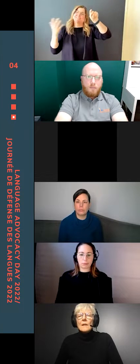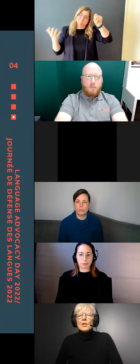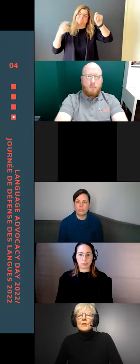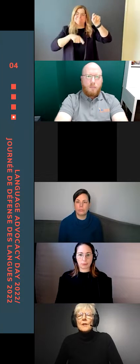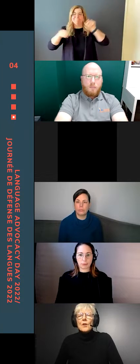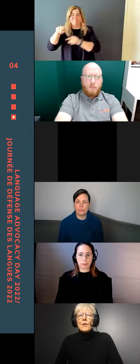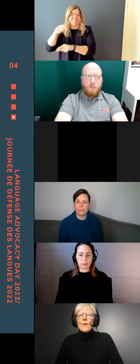concernant les langues officielles.